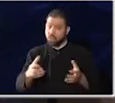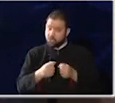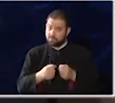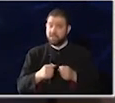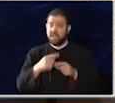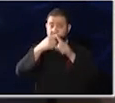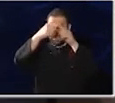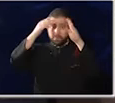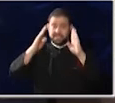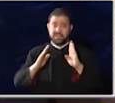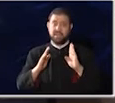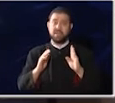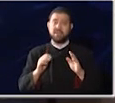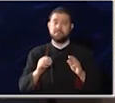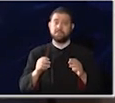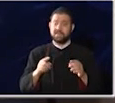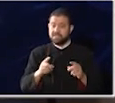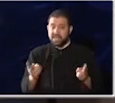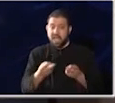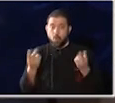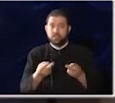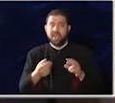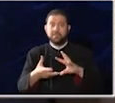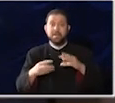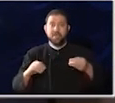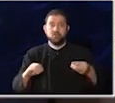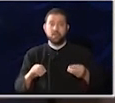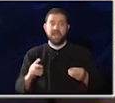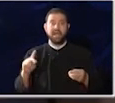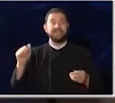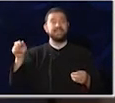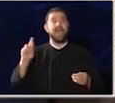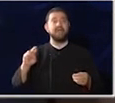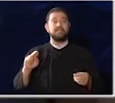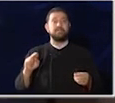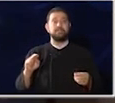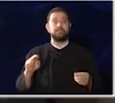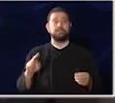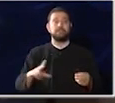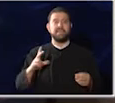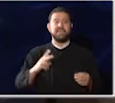și acceptate de biserică, trebuie să căutăm vindecarea. Însă,